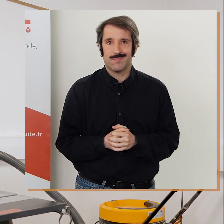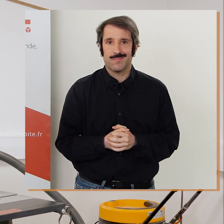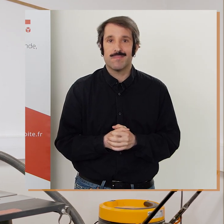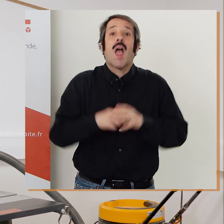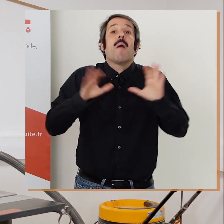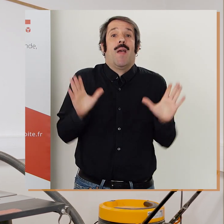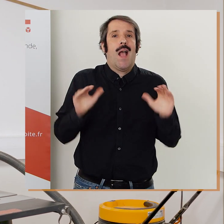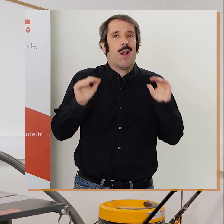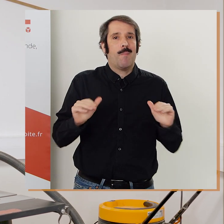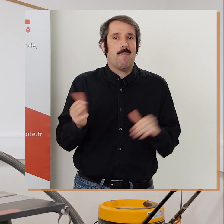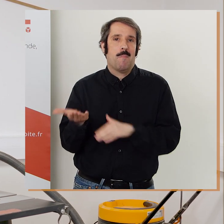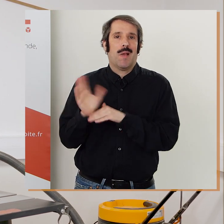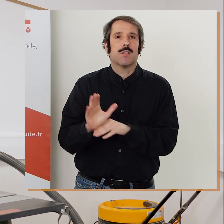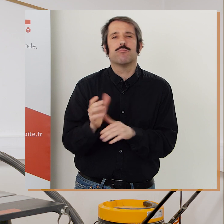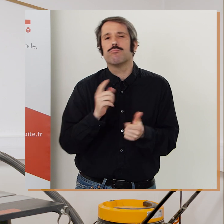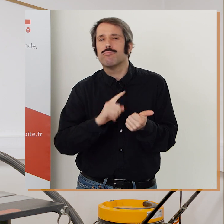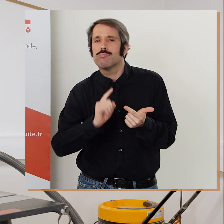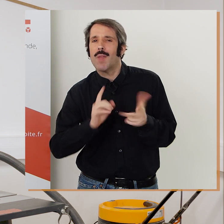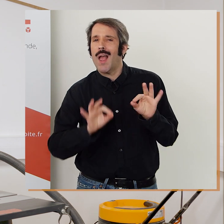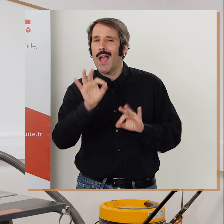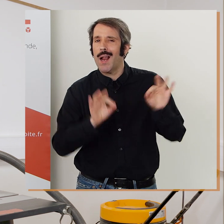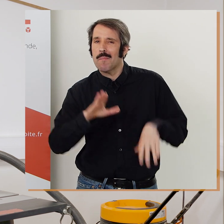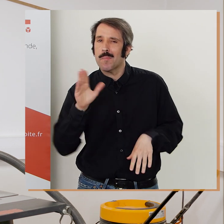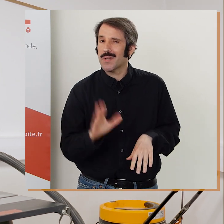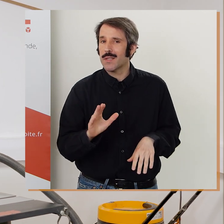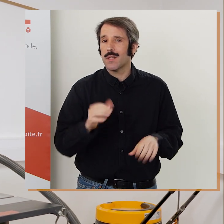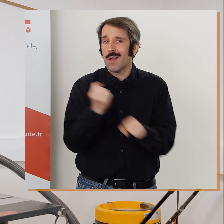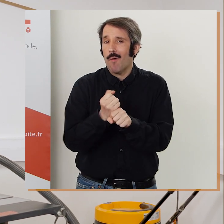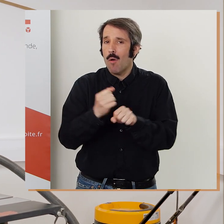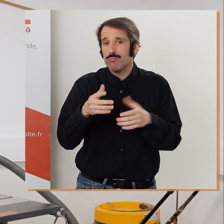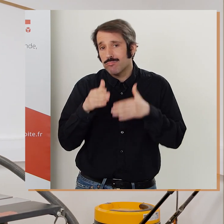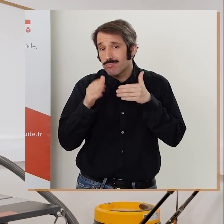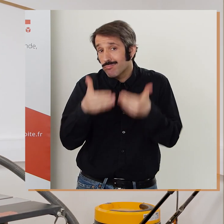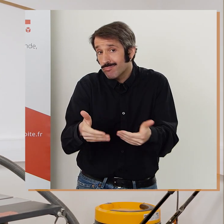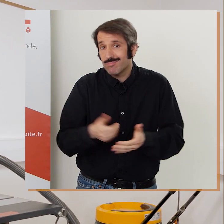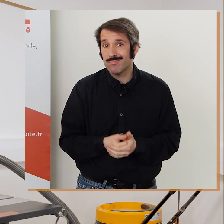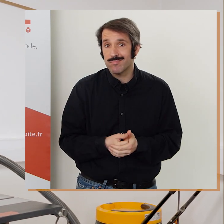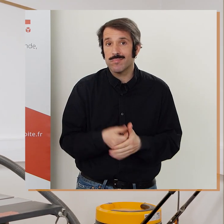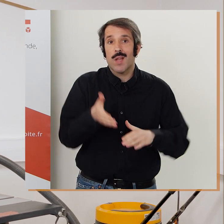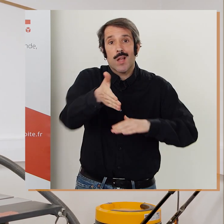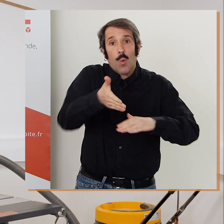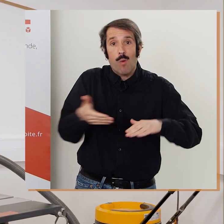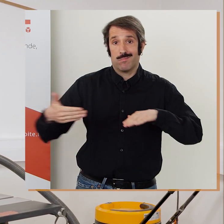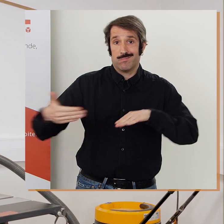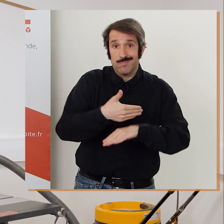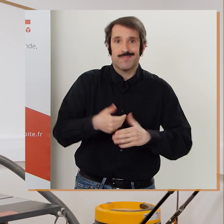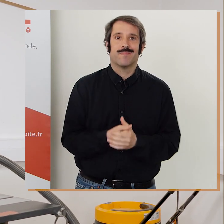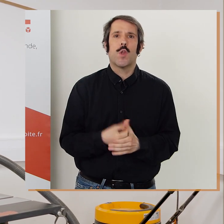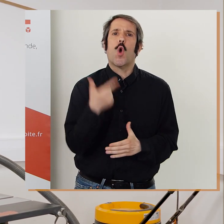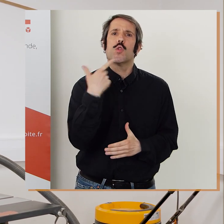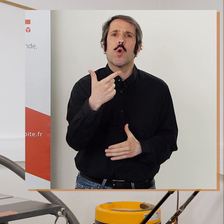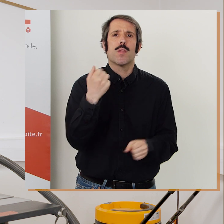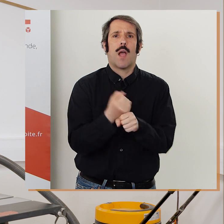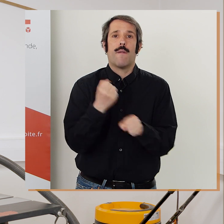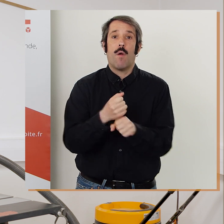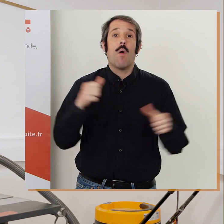initiations, mais pour autant je vais quand même vous présenter 2-3 petits réglages justement pour réaliser les travaux principaux, c'est-à-dire le tronçonnage et le délignage. Donc c'est